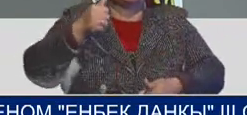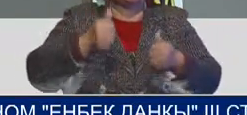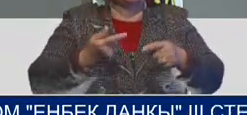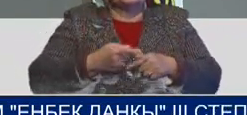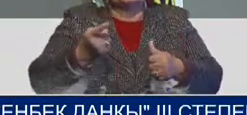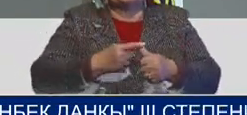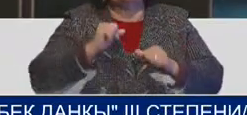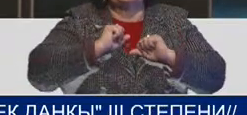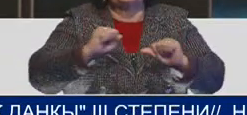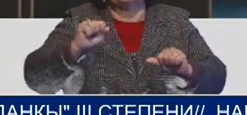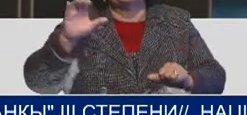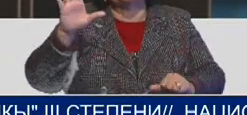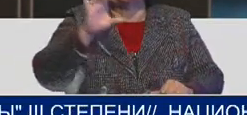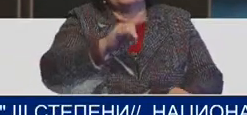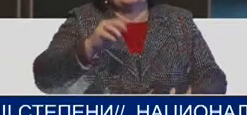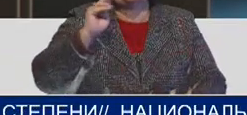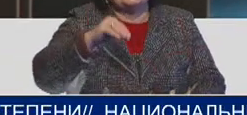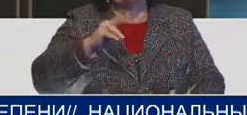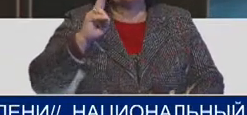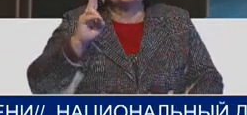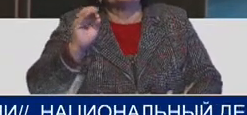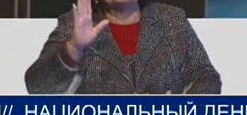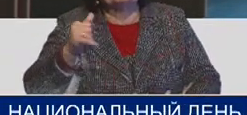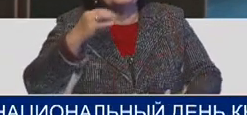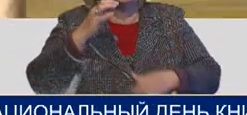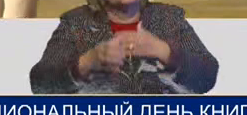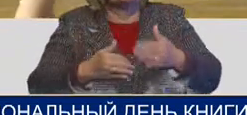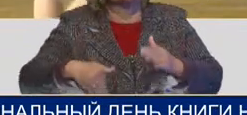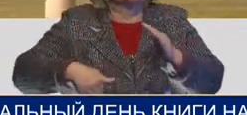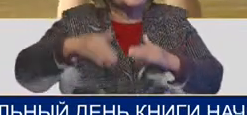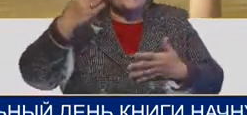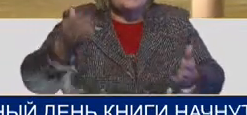имени Героя Советского Союза Таимбета Кумекбаева до международного.